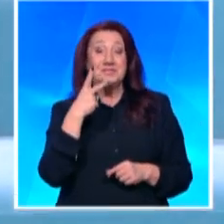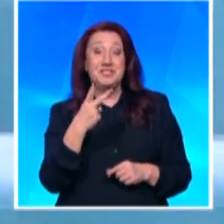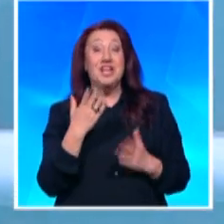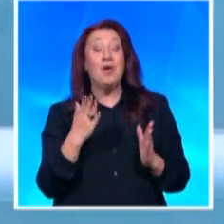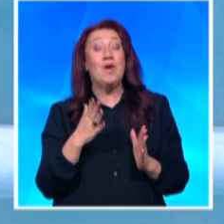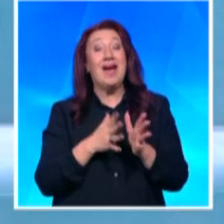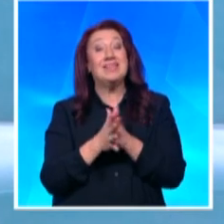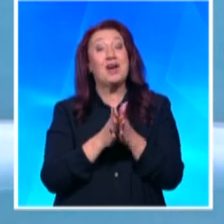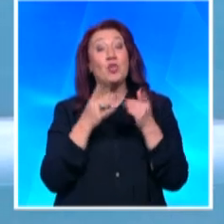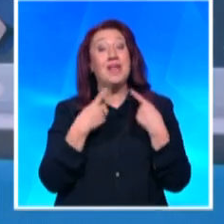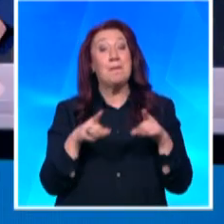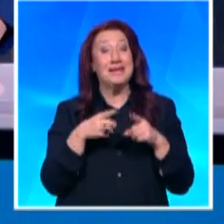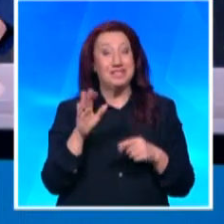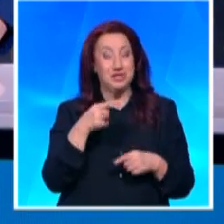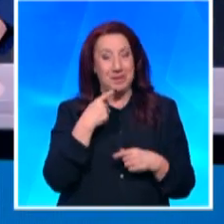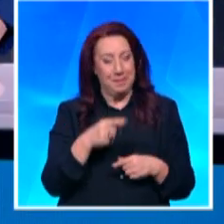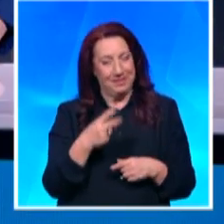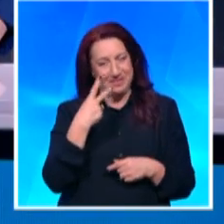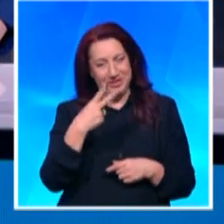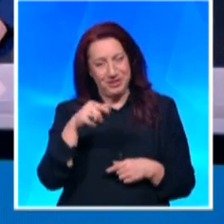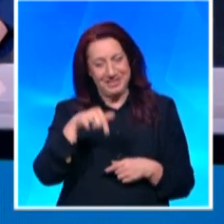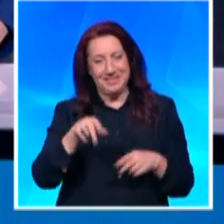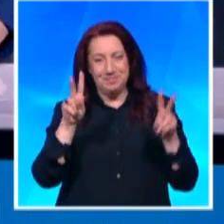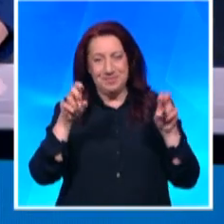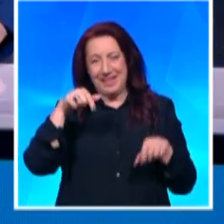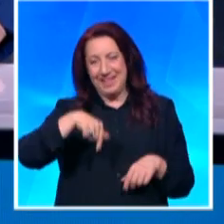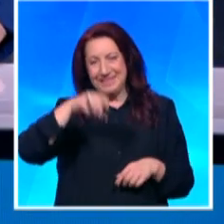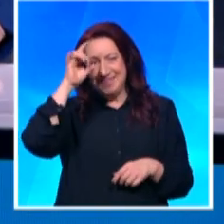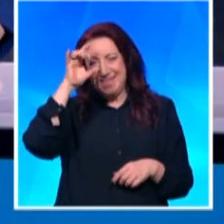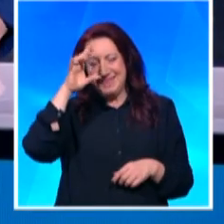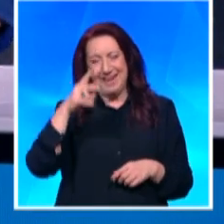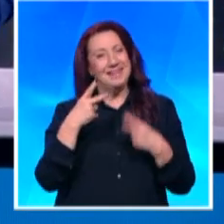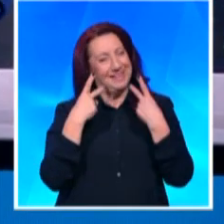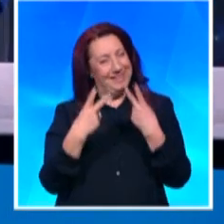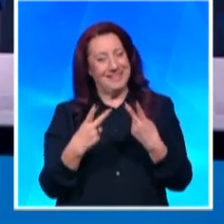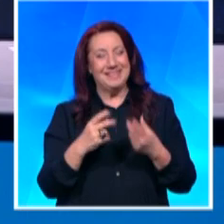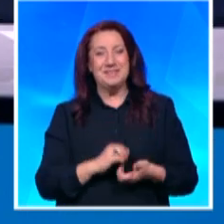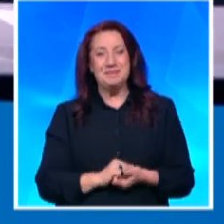в тази неделя. Продължаваме след малко. Останете с нас.